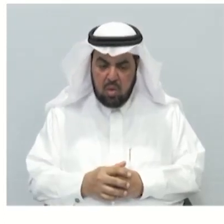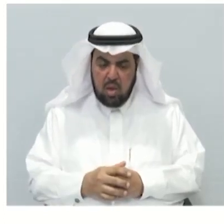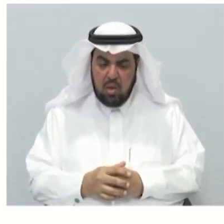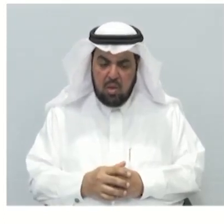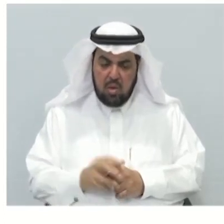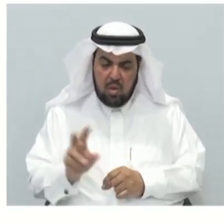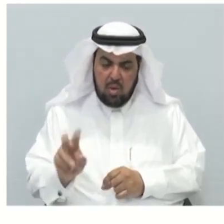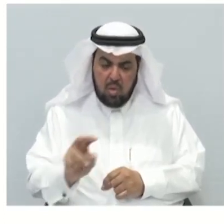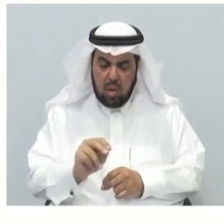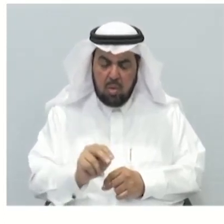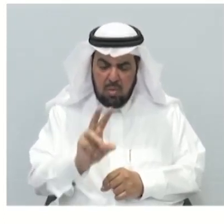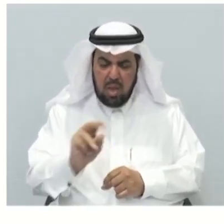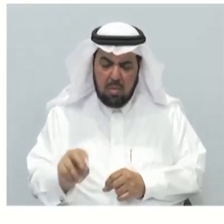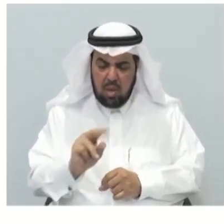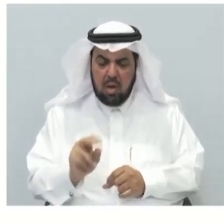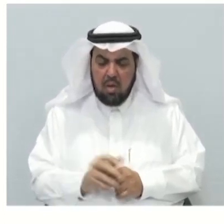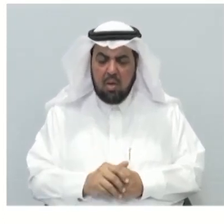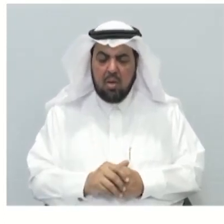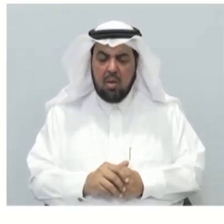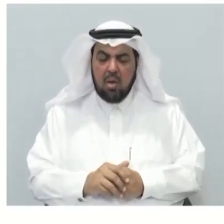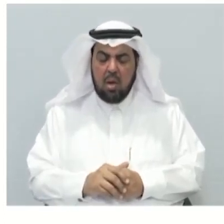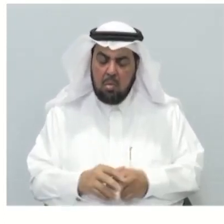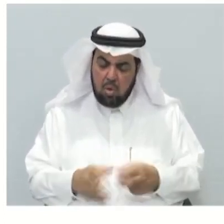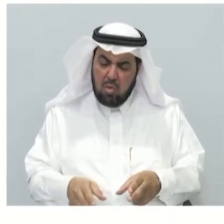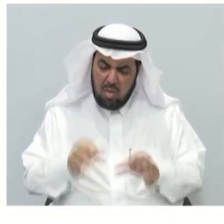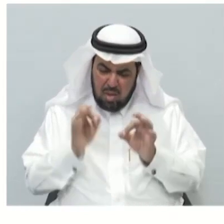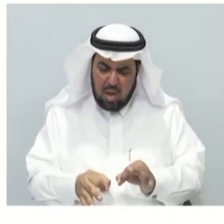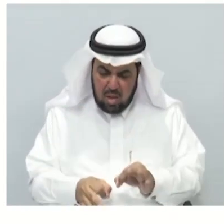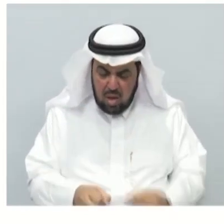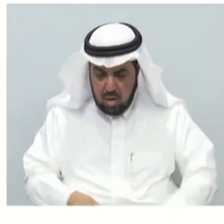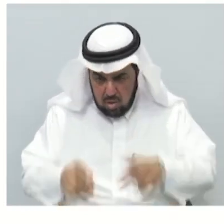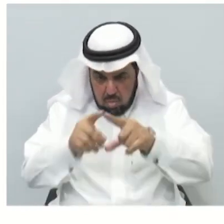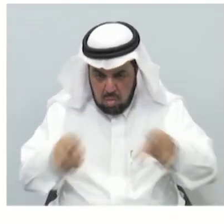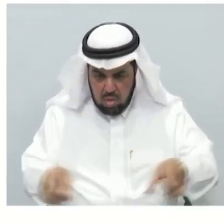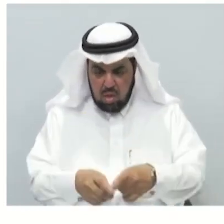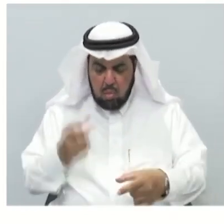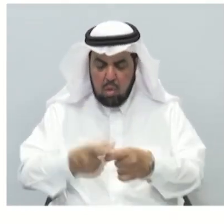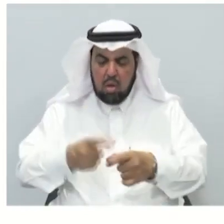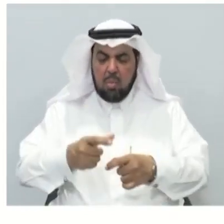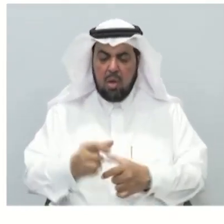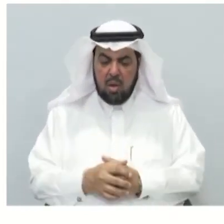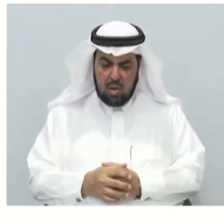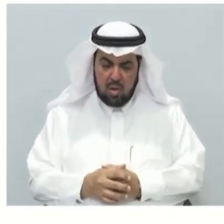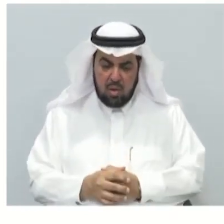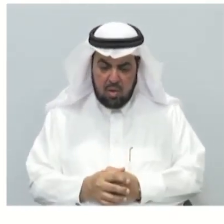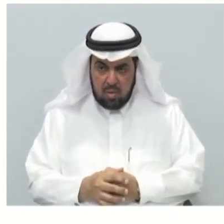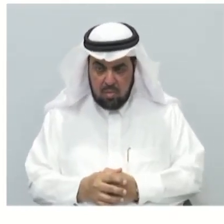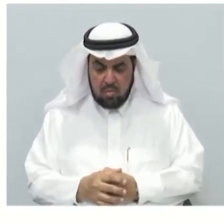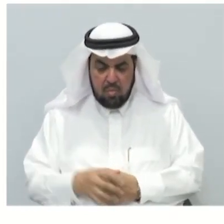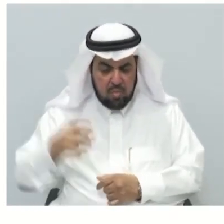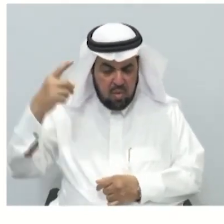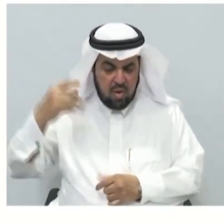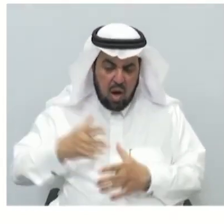هذه الزاويه تطابق هذه الزاويه مطلوب اثبات ان هذين المثلثين متطابقين طيب بفكره